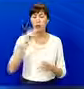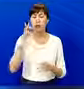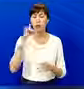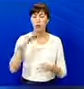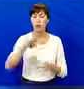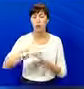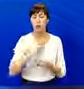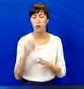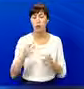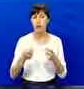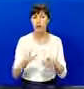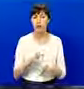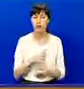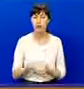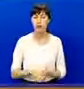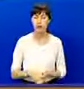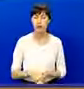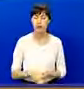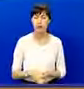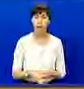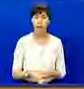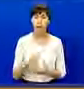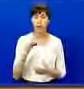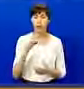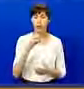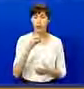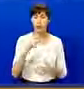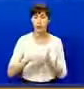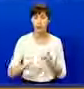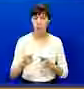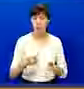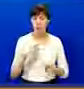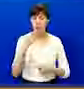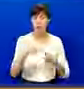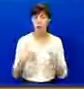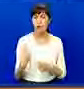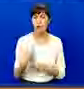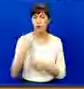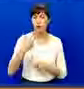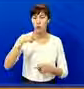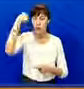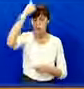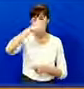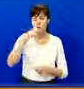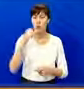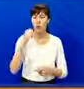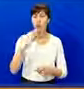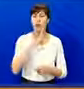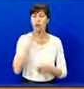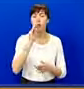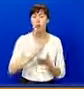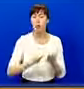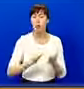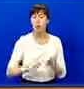ұсталды. Бұл дерек бойынша Кентау қалалық ішкі істер басқармасының кезекші бөліміне 32 жастағы келіншек арызданған. Ол өз